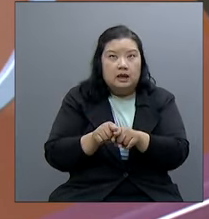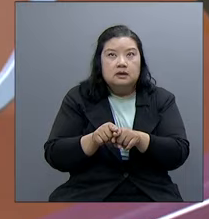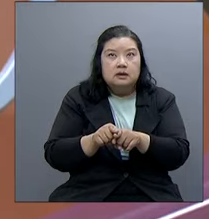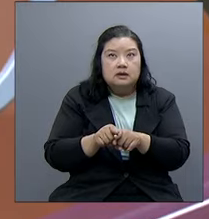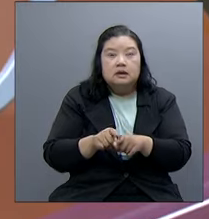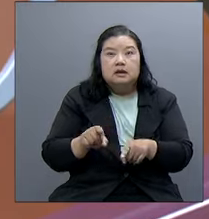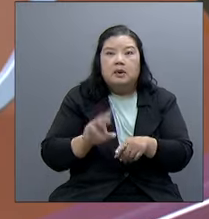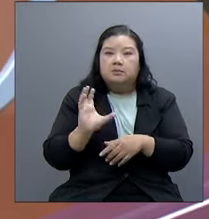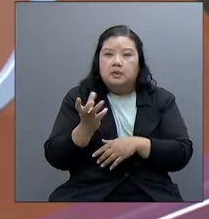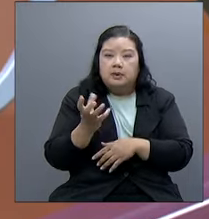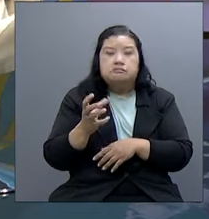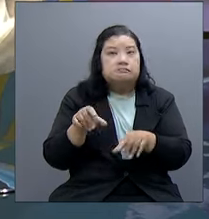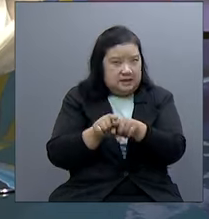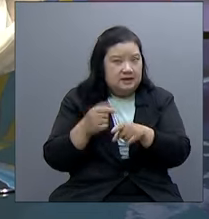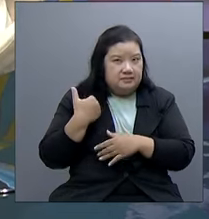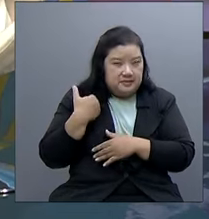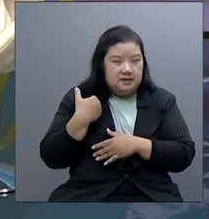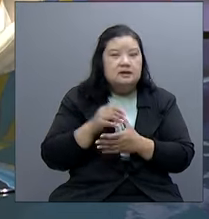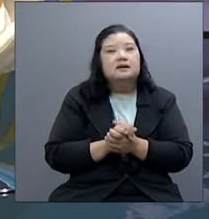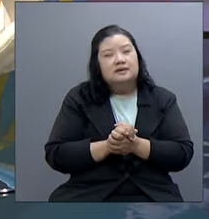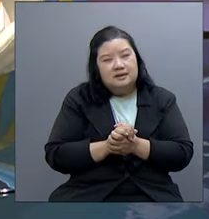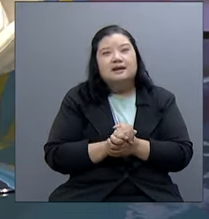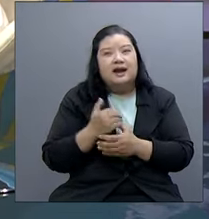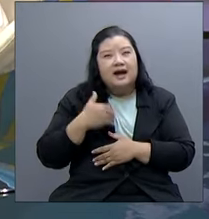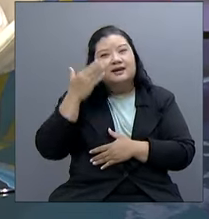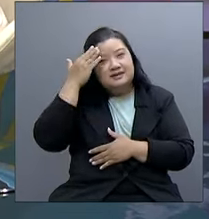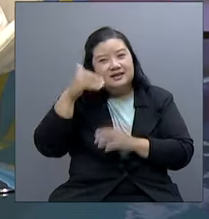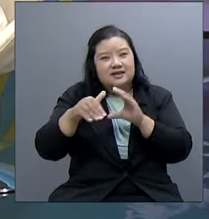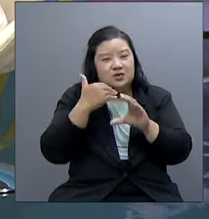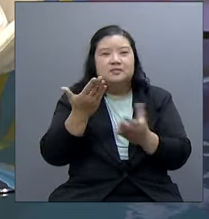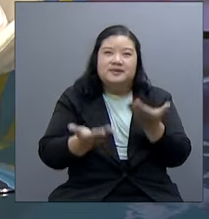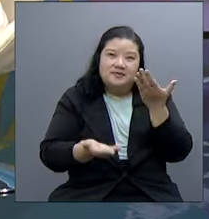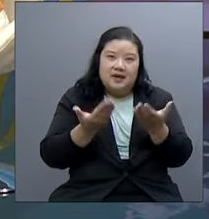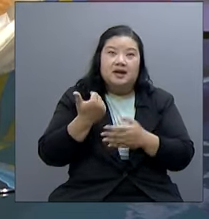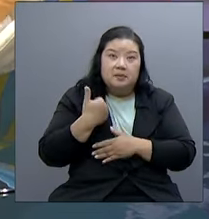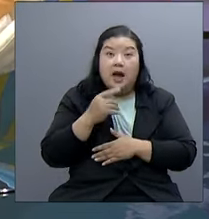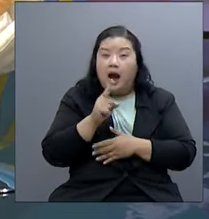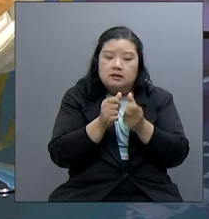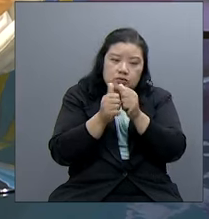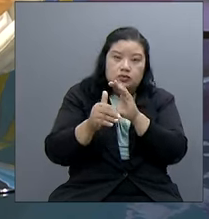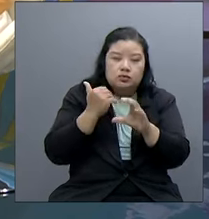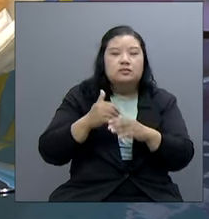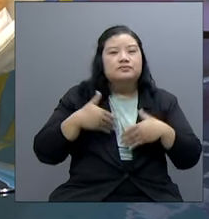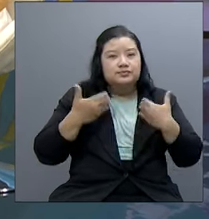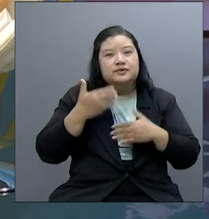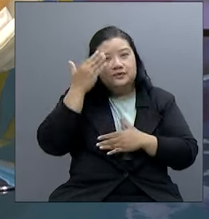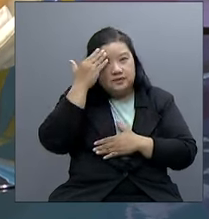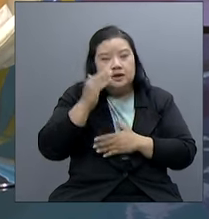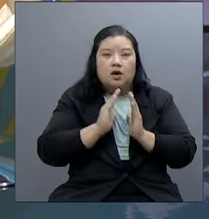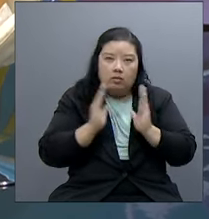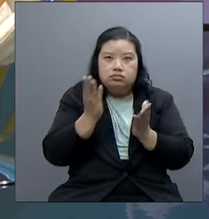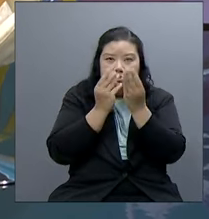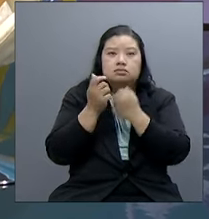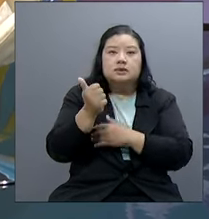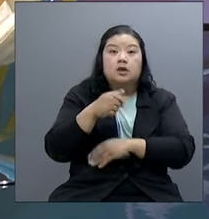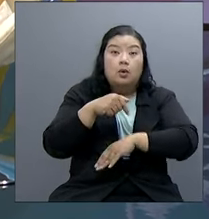โ แล้มาใ่ทสบัดน้มันค่ะ น่าทานจรง อ่ะ ทไทยกนด้วยนะคะทก ๆ ท่านเลยค่ะ ที่แดงคามคดเห็นมานะคะขบระคจ ๆ สำหบกตดตามค